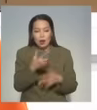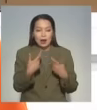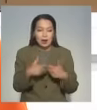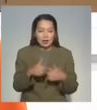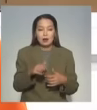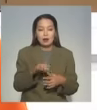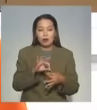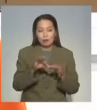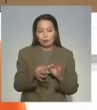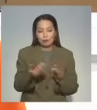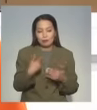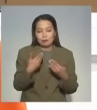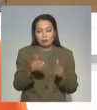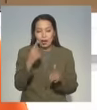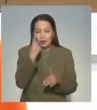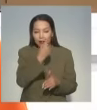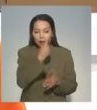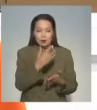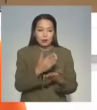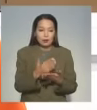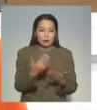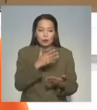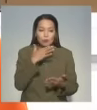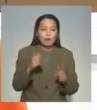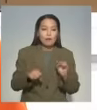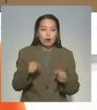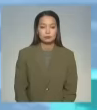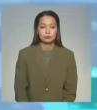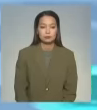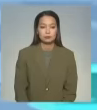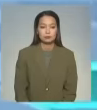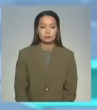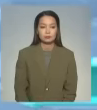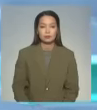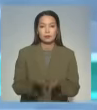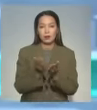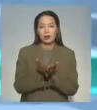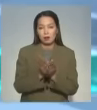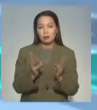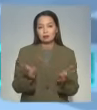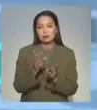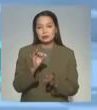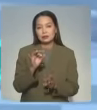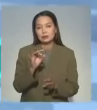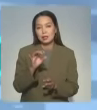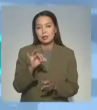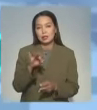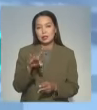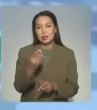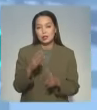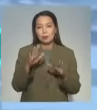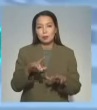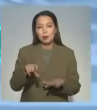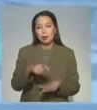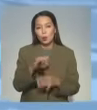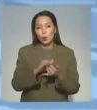ориентационная работа. У меня открылись глаза. Школа дала мне много возможностей. Корабль загорелся в акватории Иртыша в